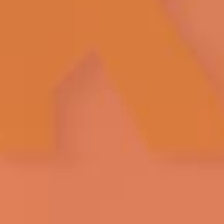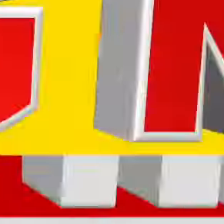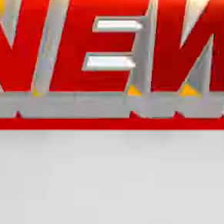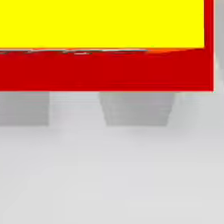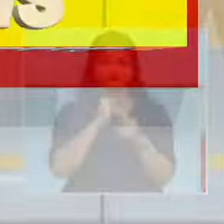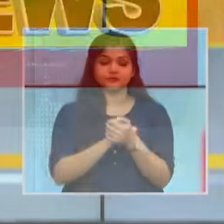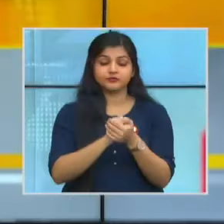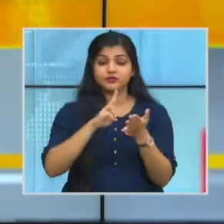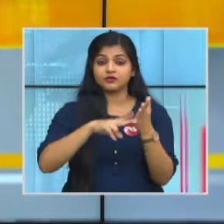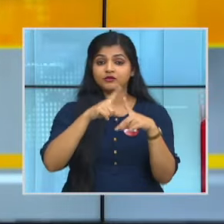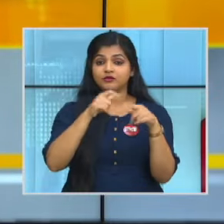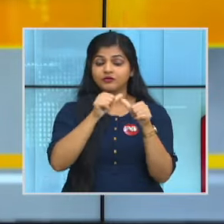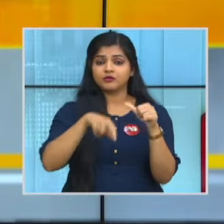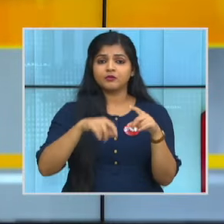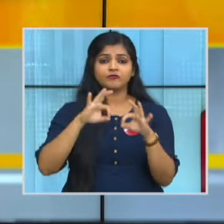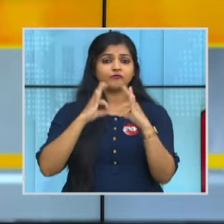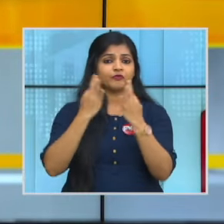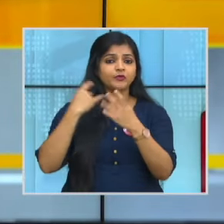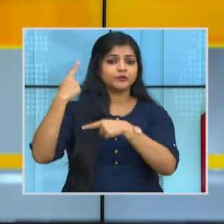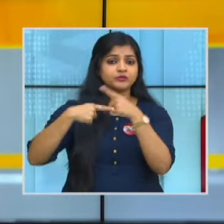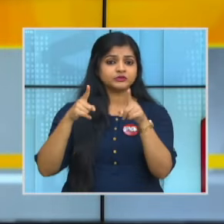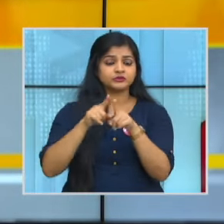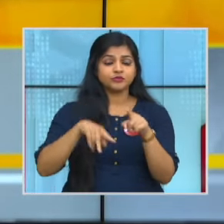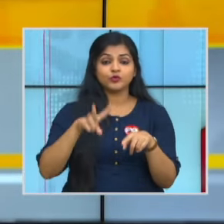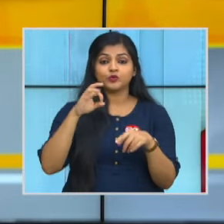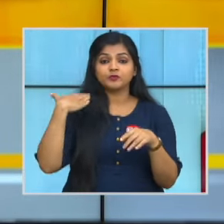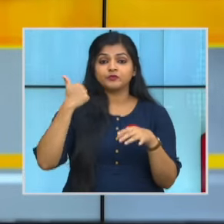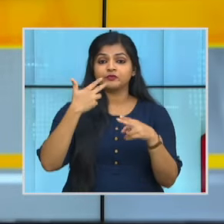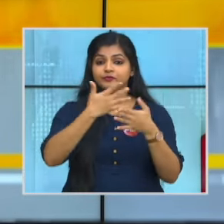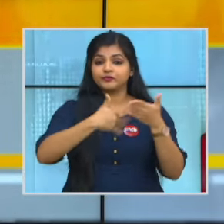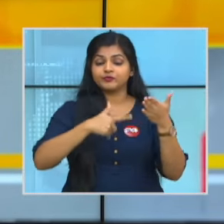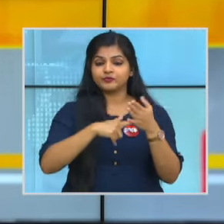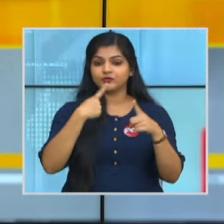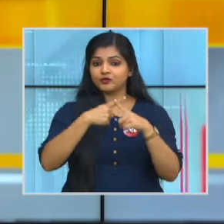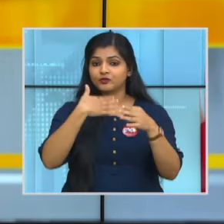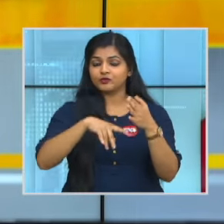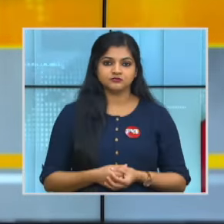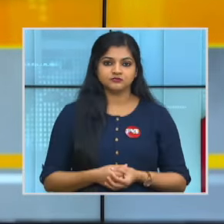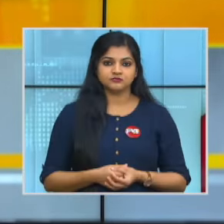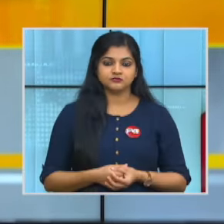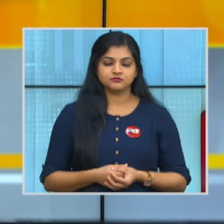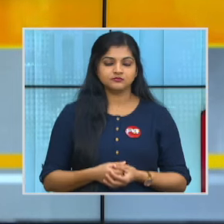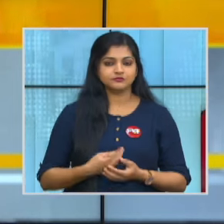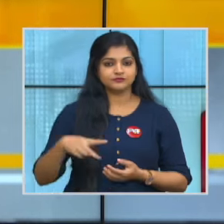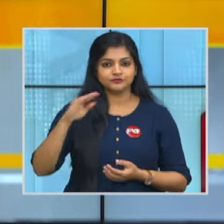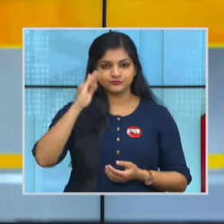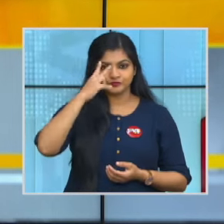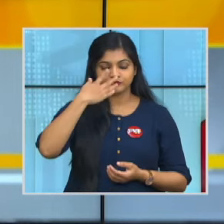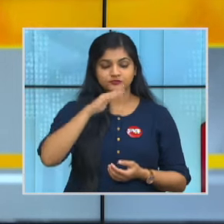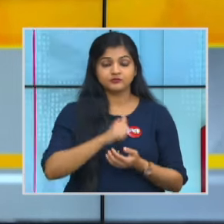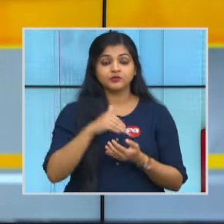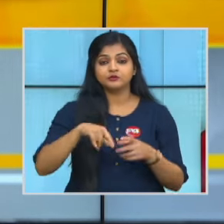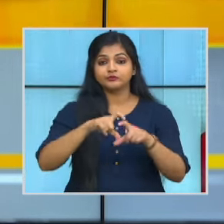കുടുംബ കൂട്ടായ്മ എന്ന് പറഞ്ഞുകൊണ്ട് 20 മന്ത്രിമാരുടെ പട്ടിക പങ്കുവച്ചുകൊണ്ടാണ് എക്സിൽ രാഹുൽ ഗാന്ധിയുടെ വിമർശനം. തിരികെ ഇപ്പോൾ കിട്ടിയതിലേക്ക്.